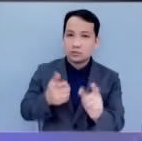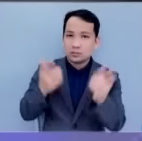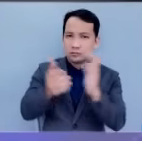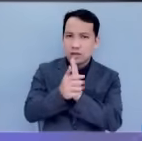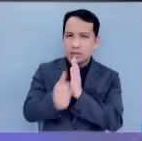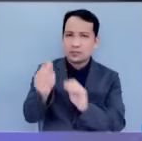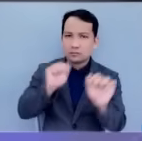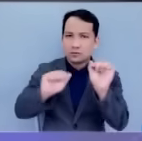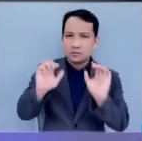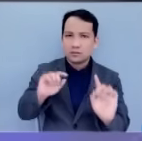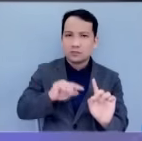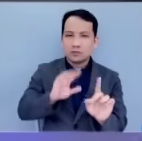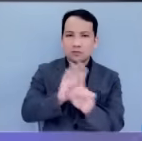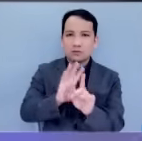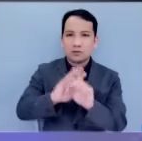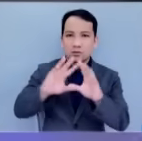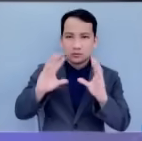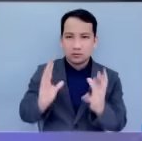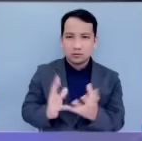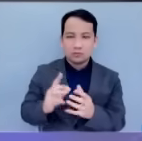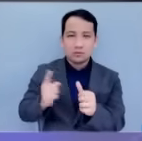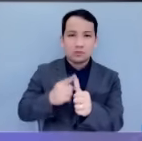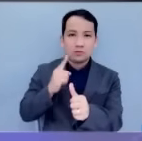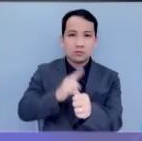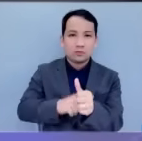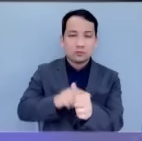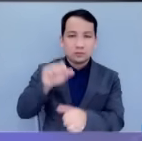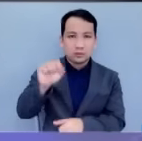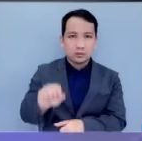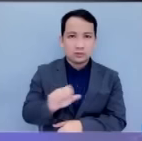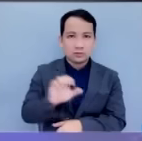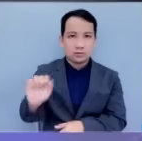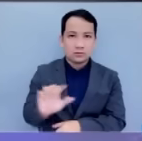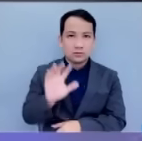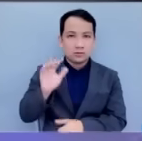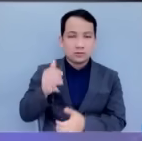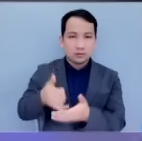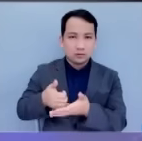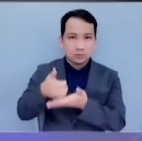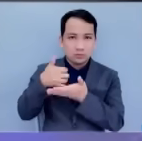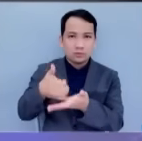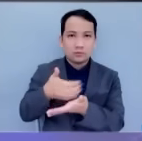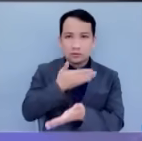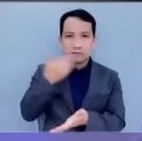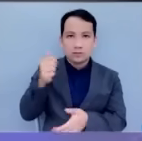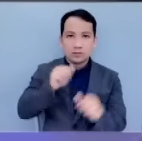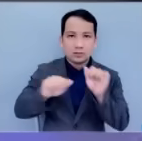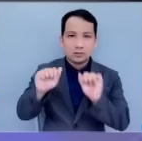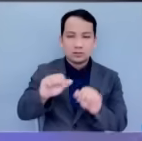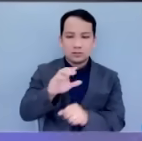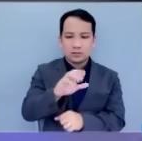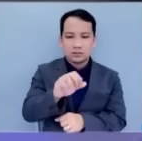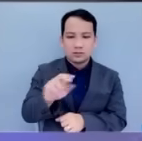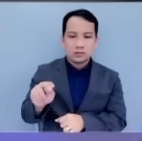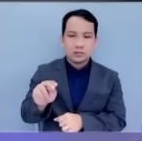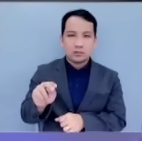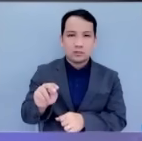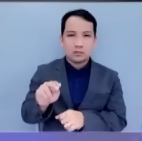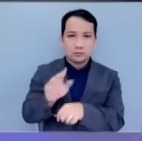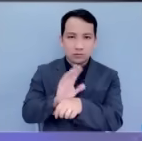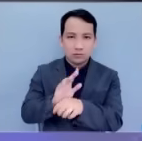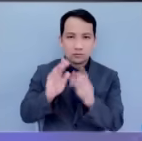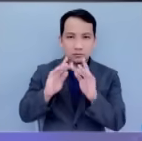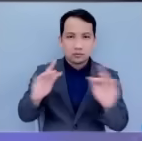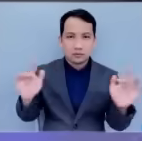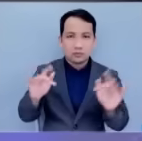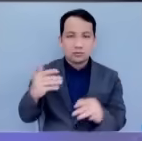kinilala rin sa buong mundo bilang kauna-una ng Southeast Asia na nanalo ng Best Actress sa Cannes Film Festival. Ang makulay na buhay at